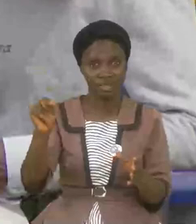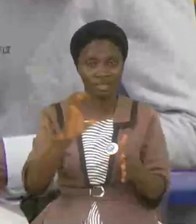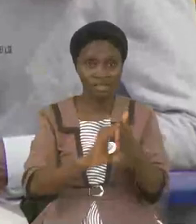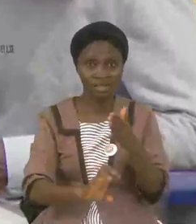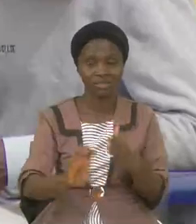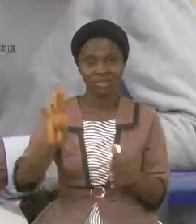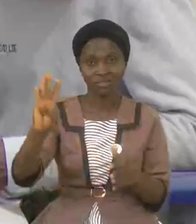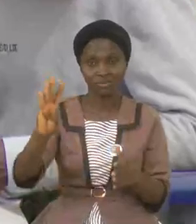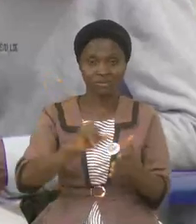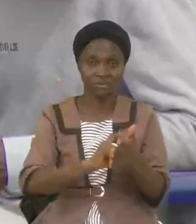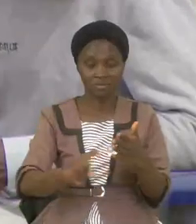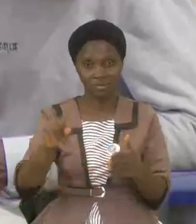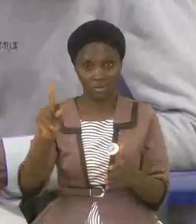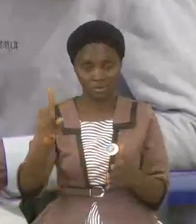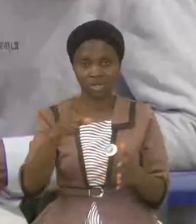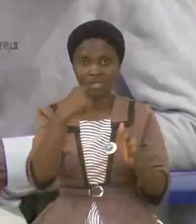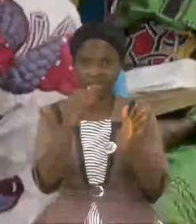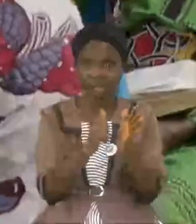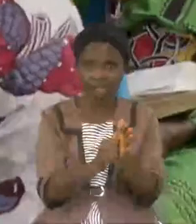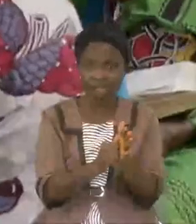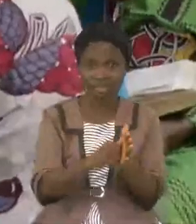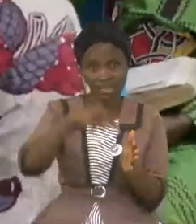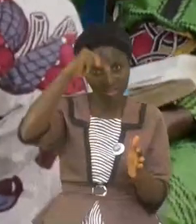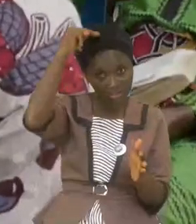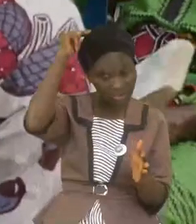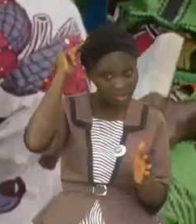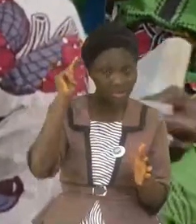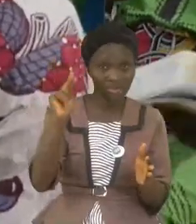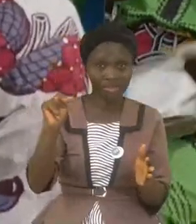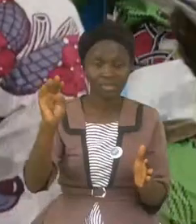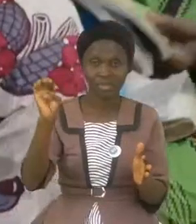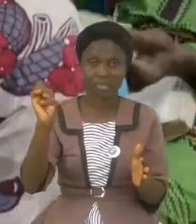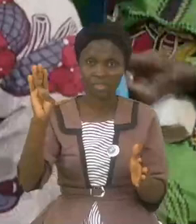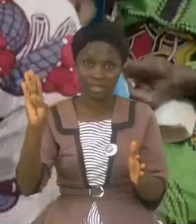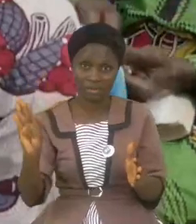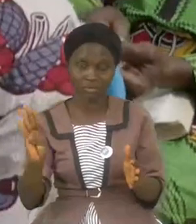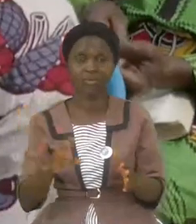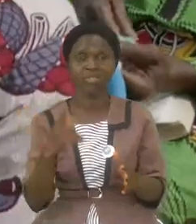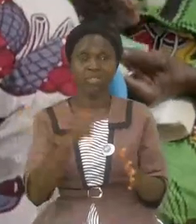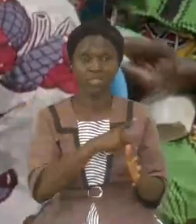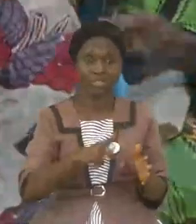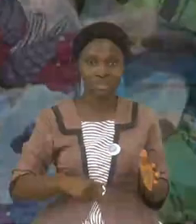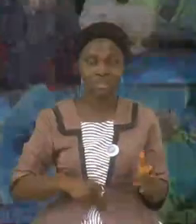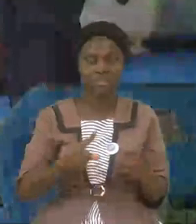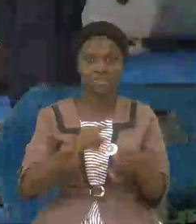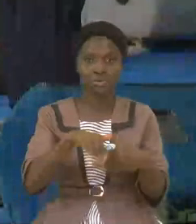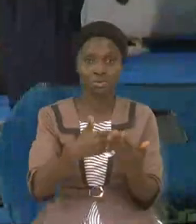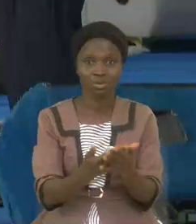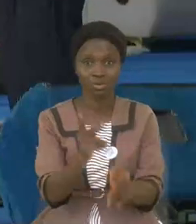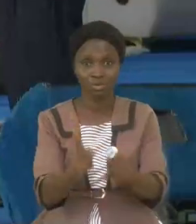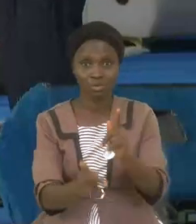Daniel 4, verset 1. Daniel 4, verset 1. Daniel 4, 1.